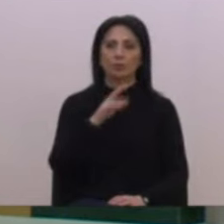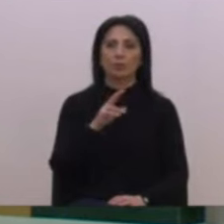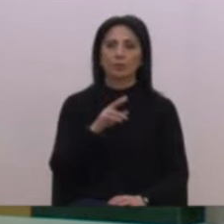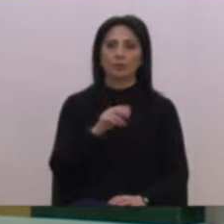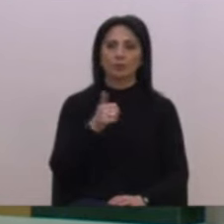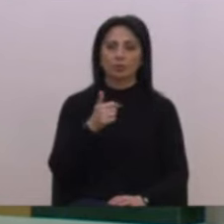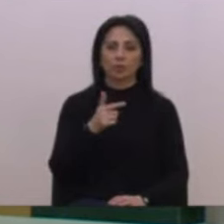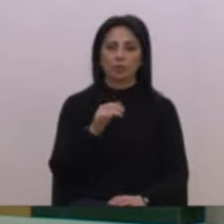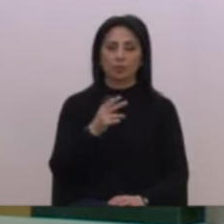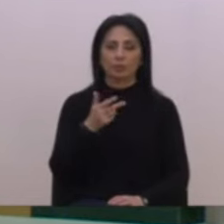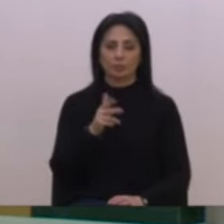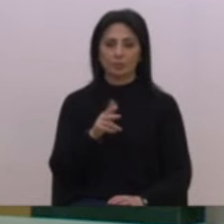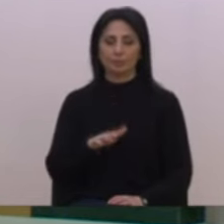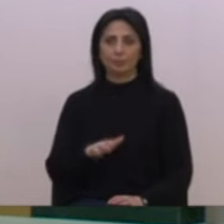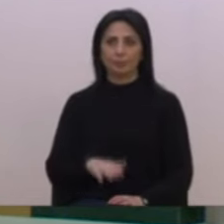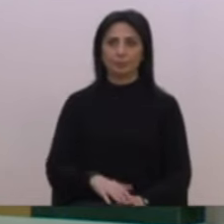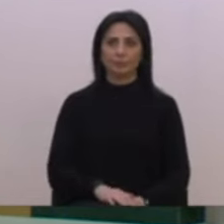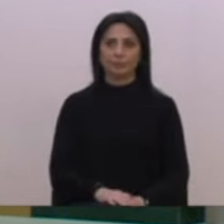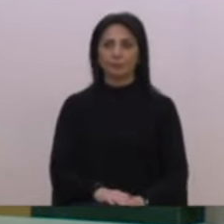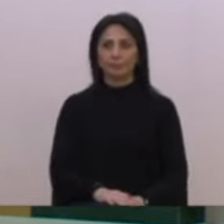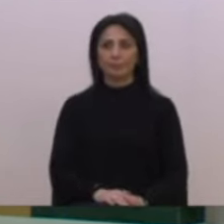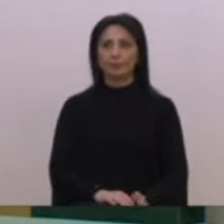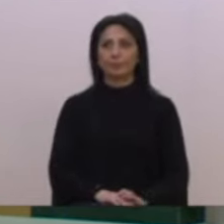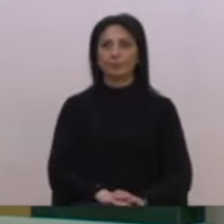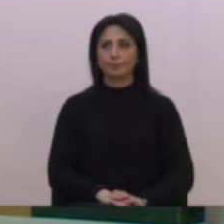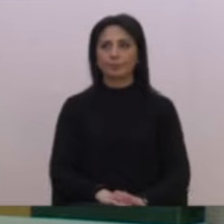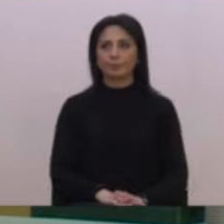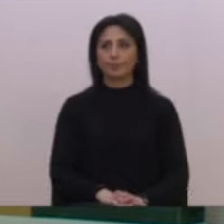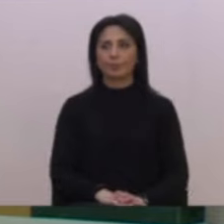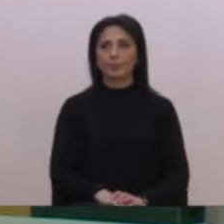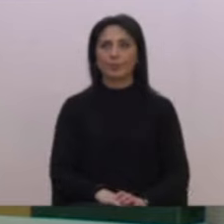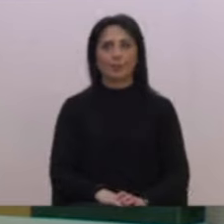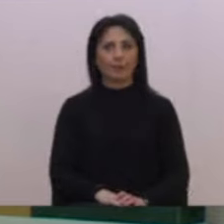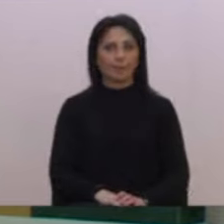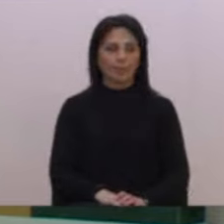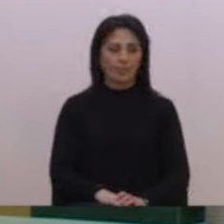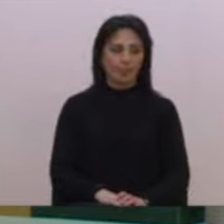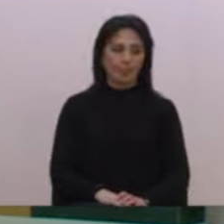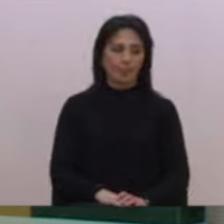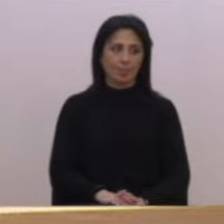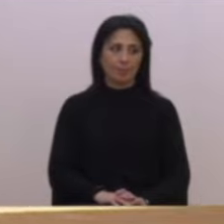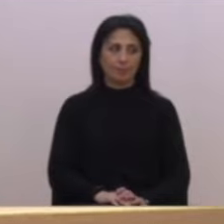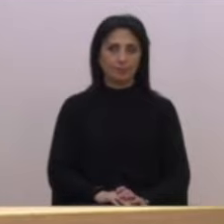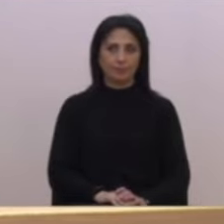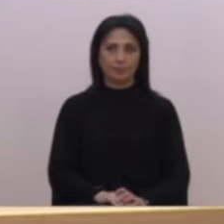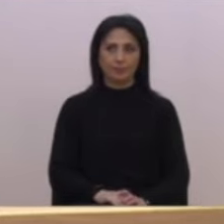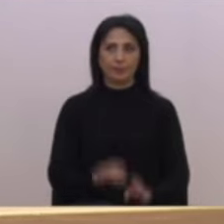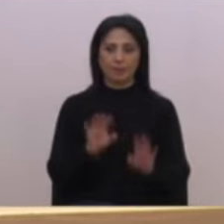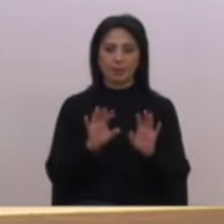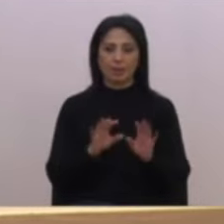ჯერ რომან გოცერიძე, სამი წუთი ატკივე. ამ კანონის მიღებას აქვს